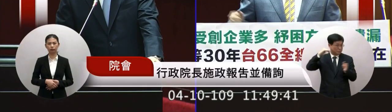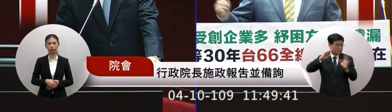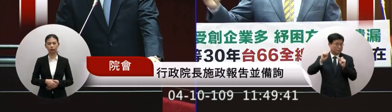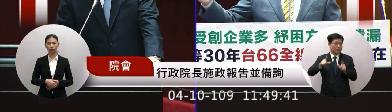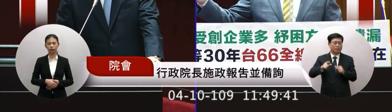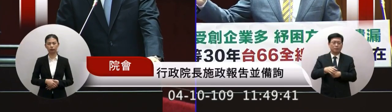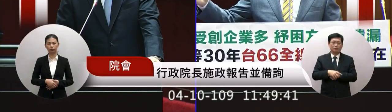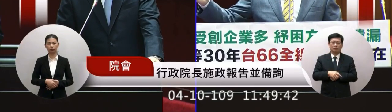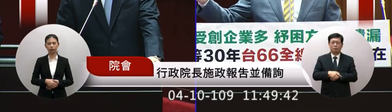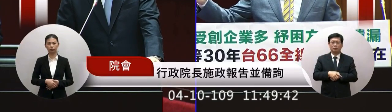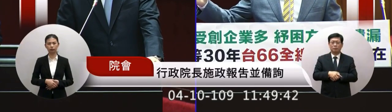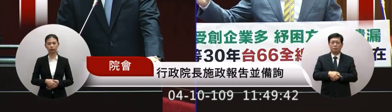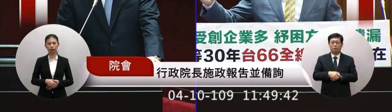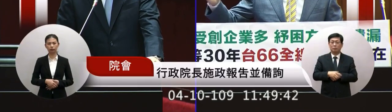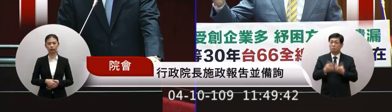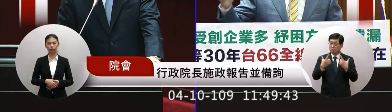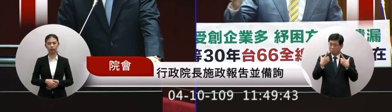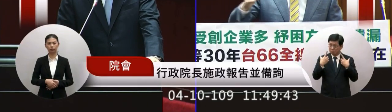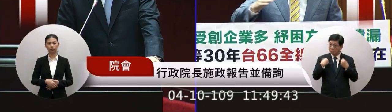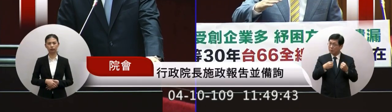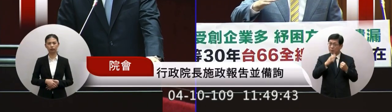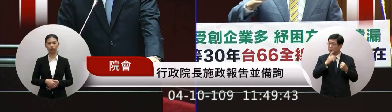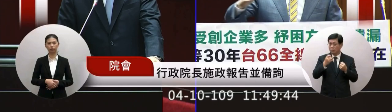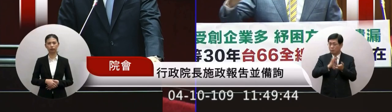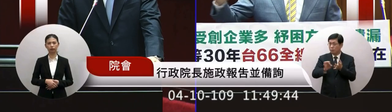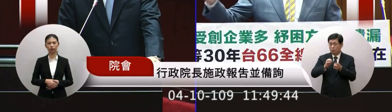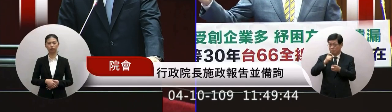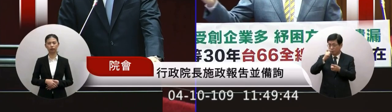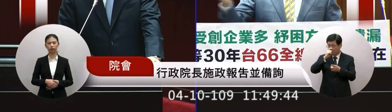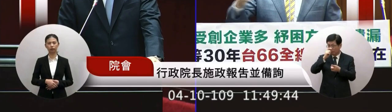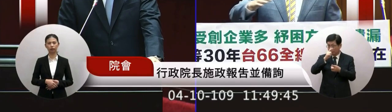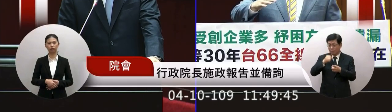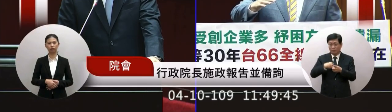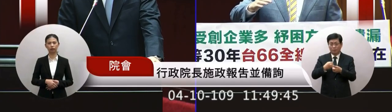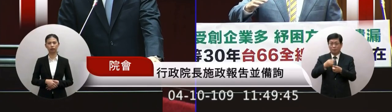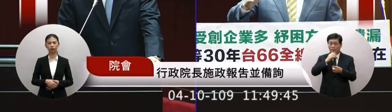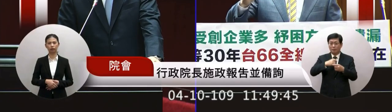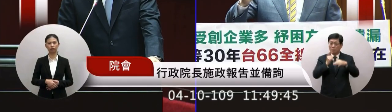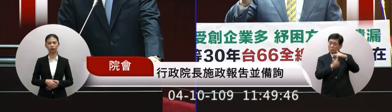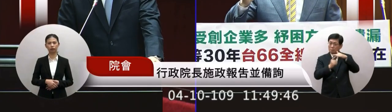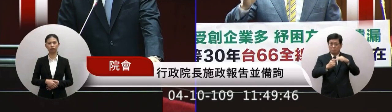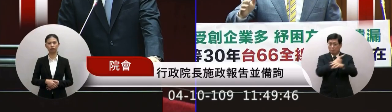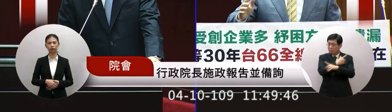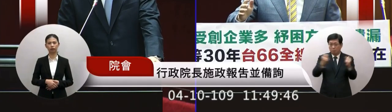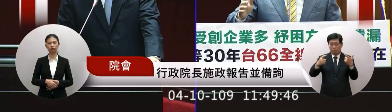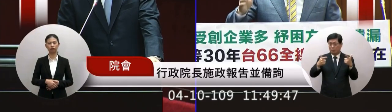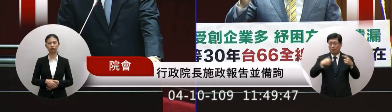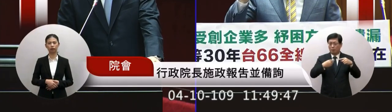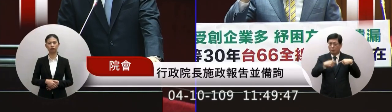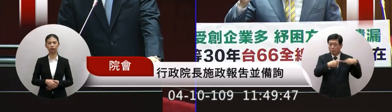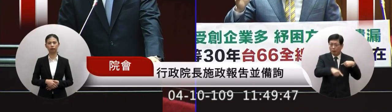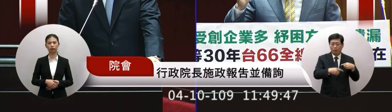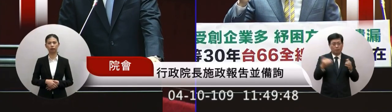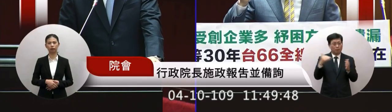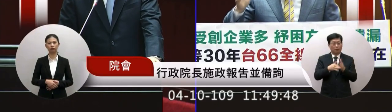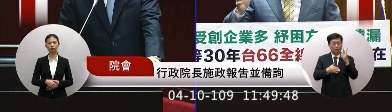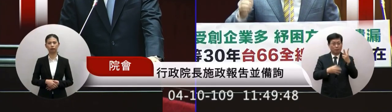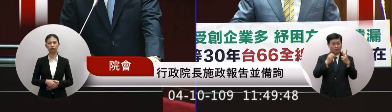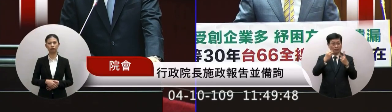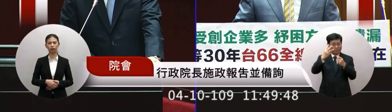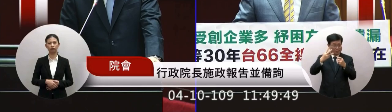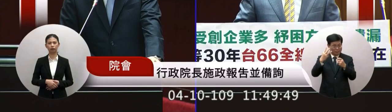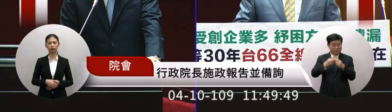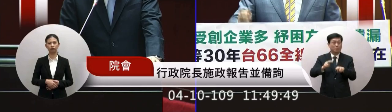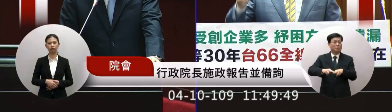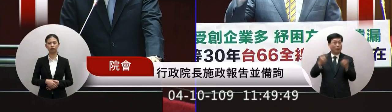系，没有采用原本的全线的高架化。好的，这样的施工，到达2003年通车